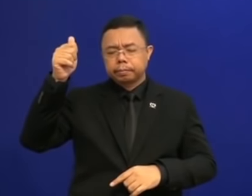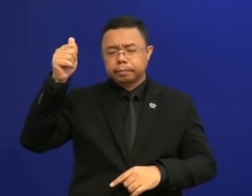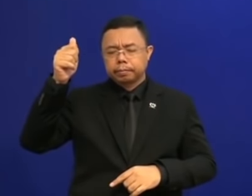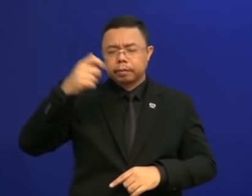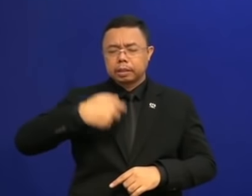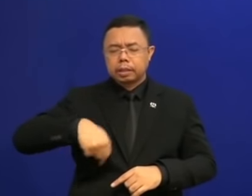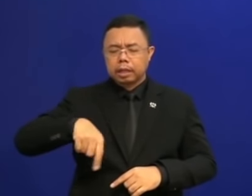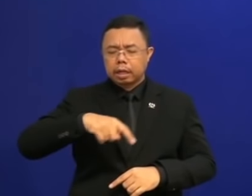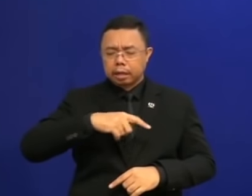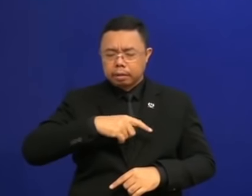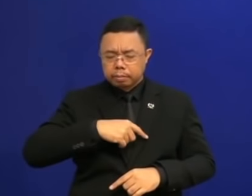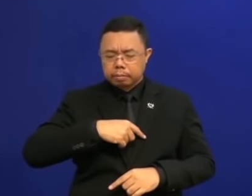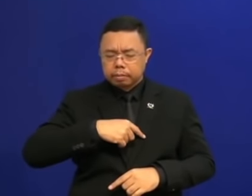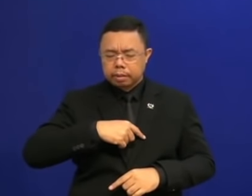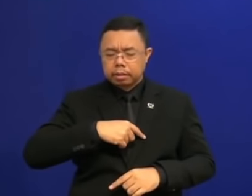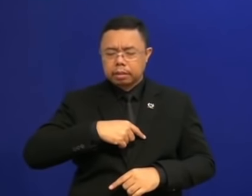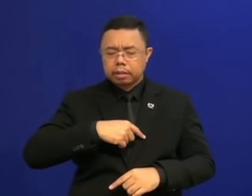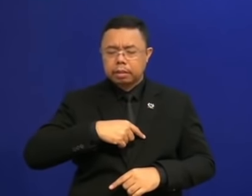kami